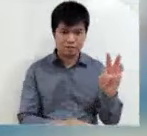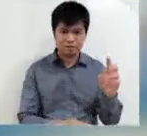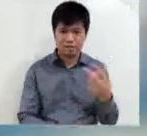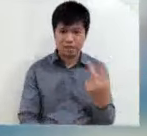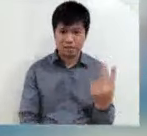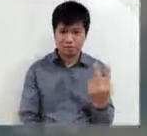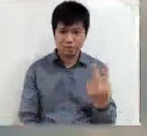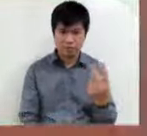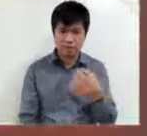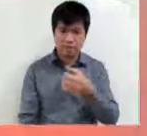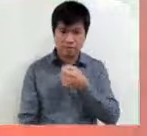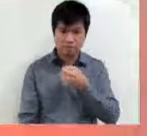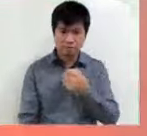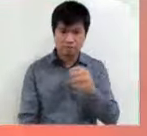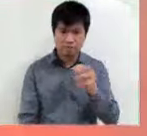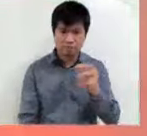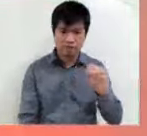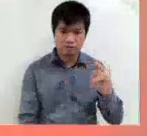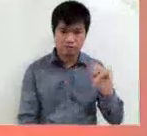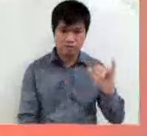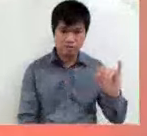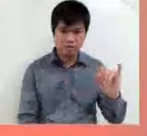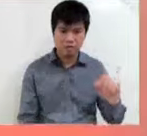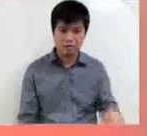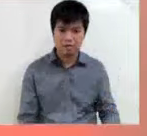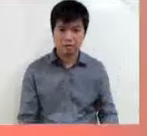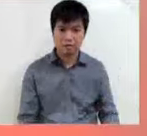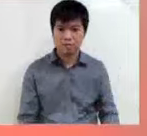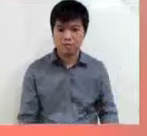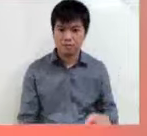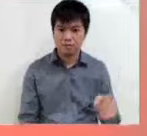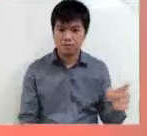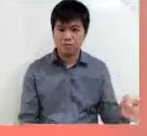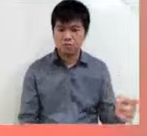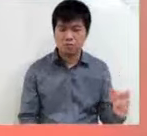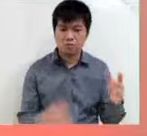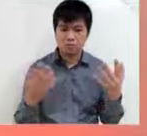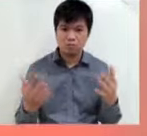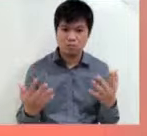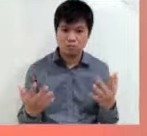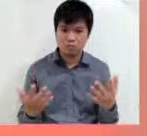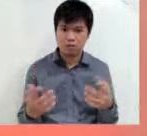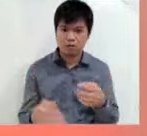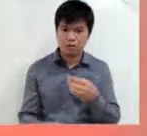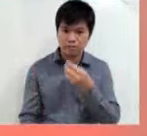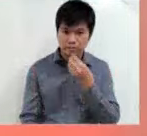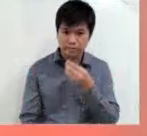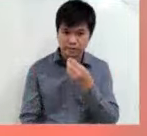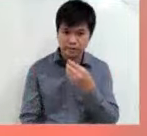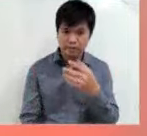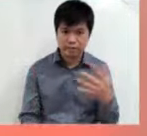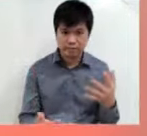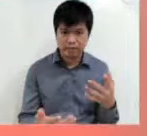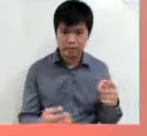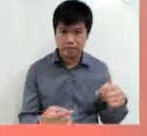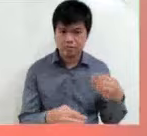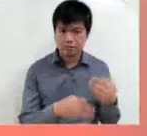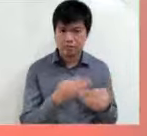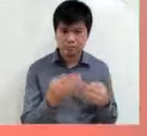tubig lang yung kanilang consumption ngayon, walang pagkain as a sign of protest sa illegal na